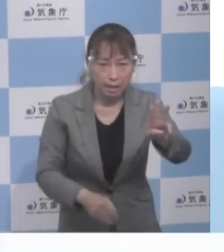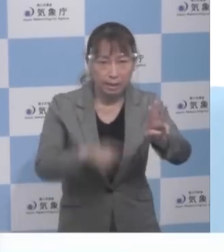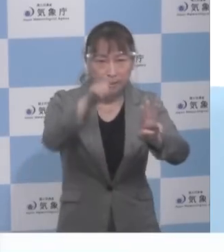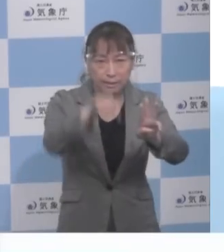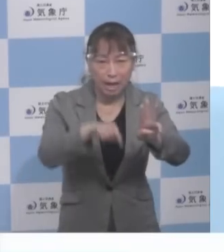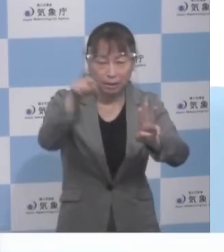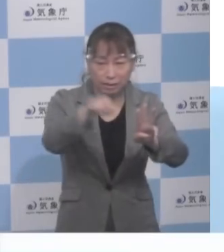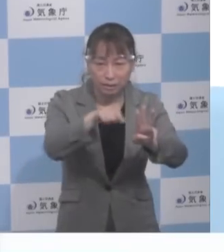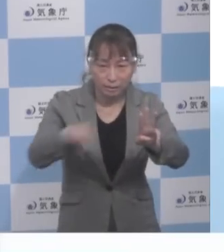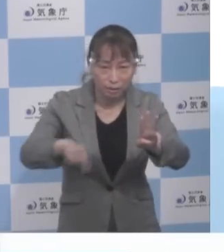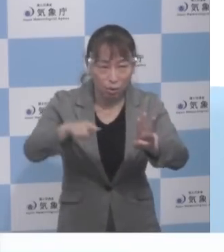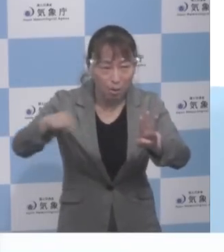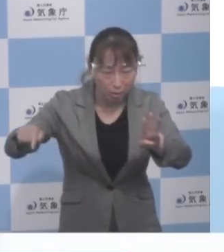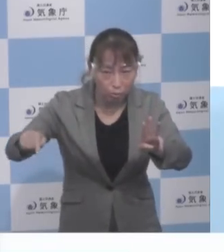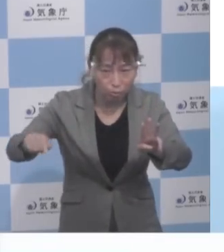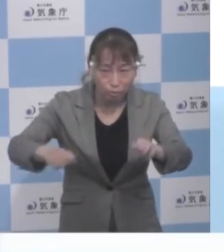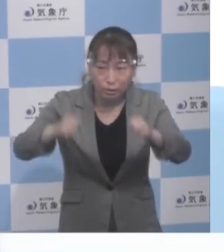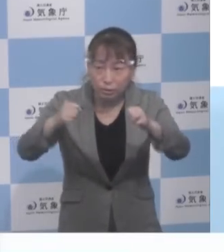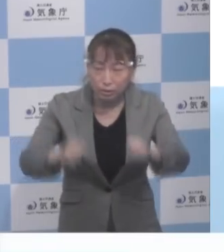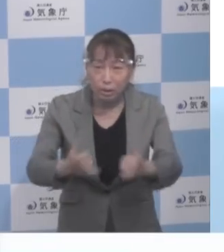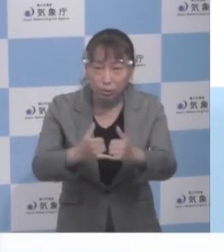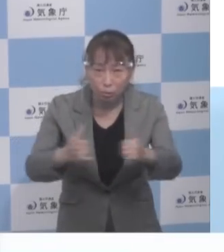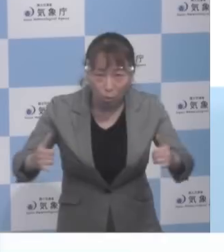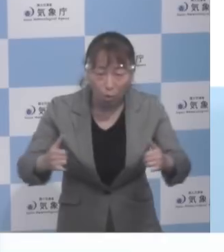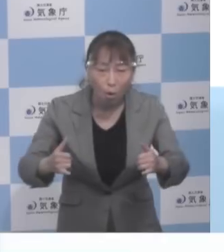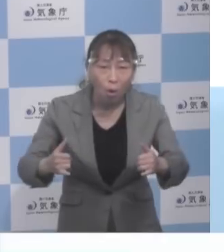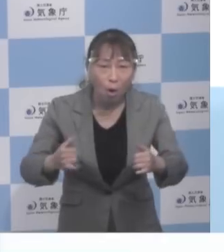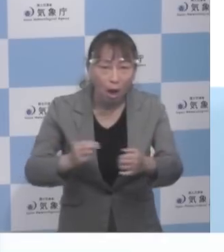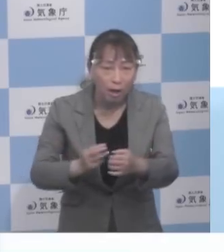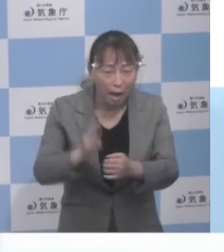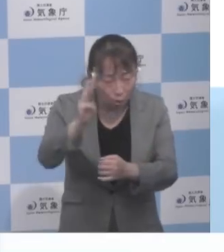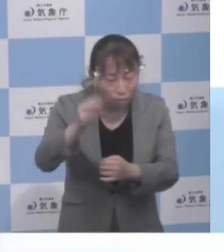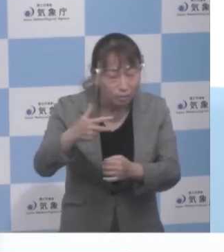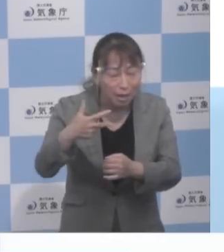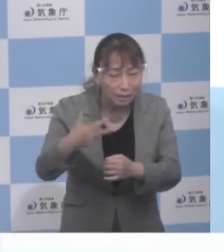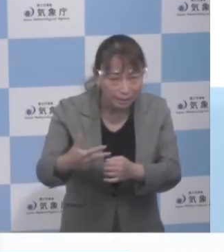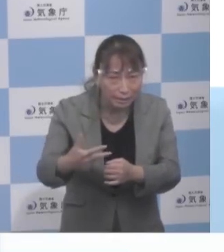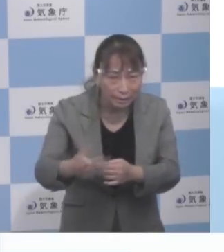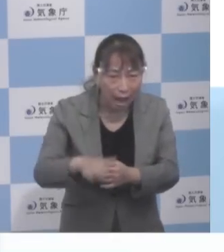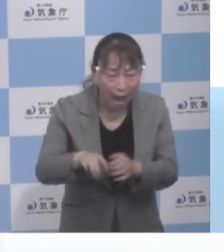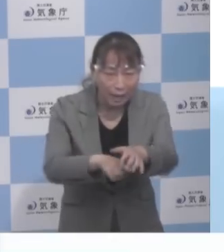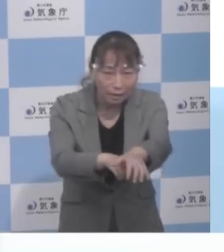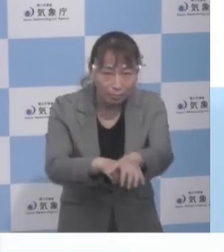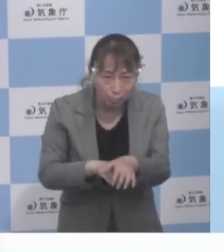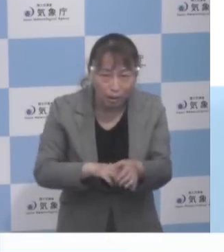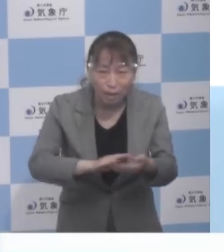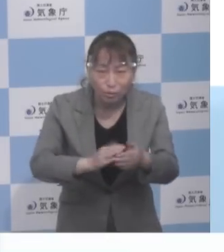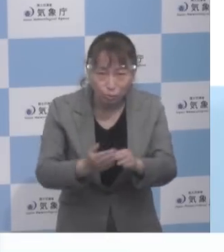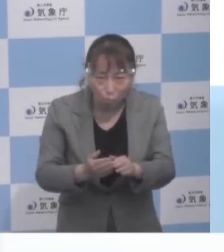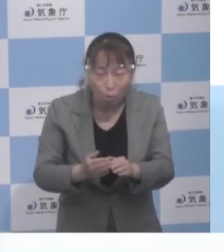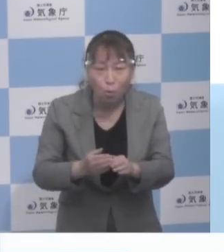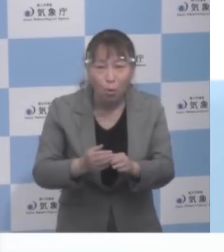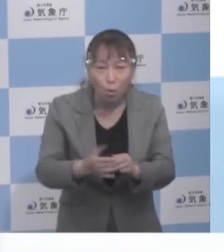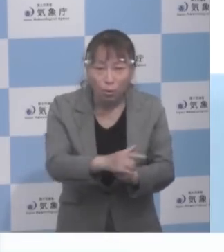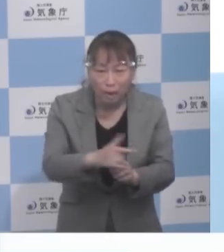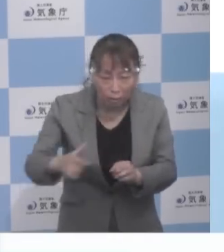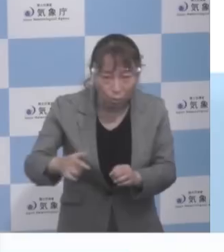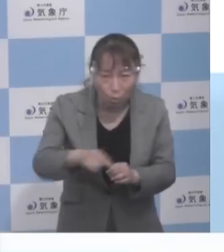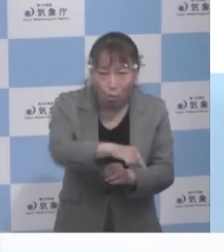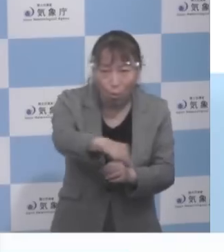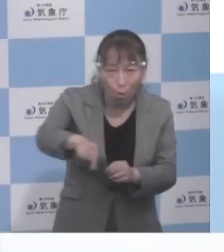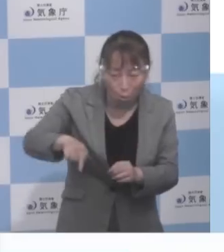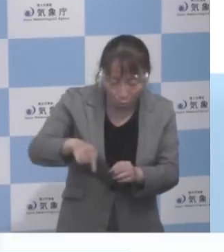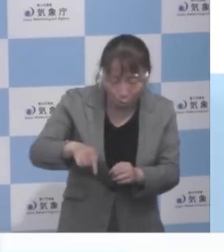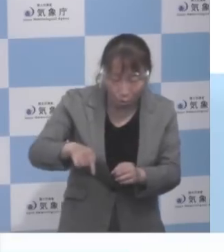域、鹿児島市有村町および古里町の一部になりますが、